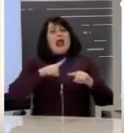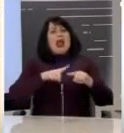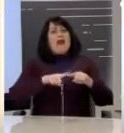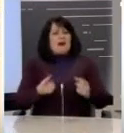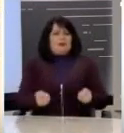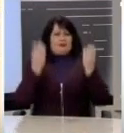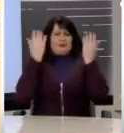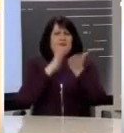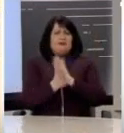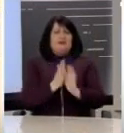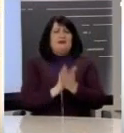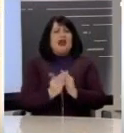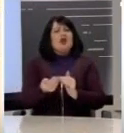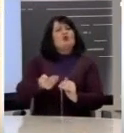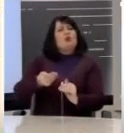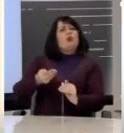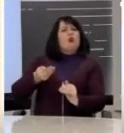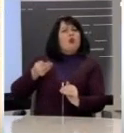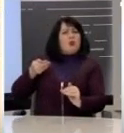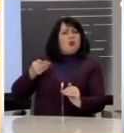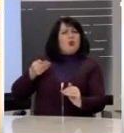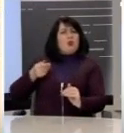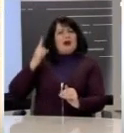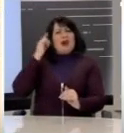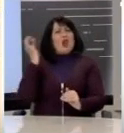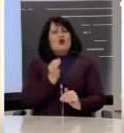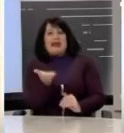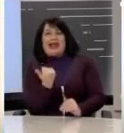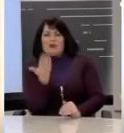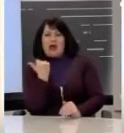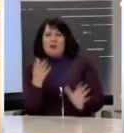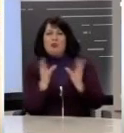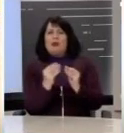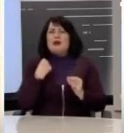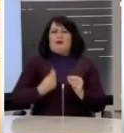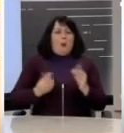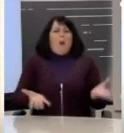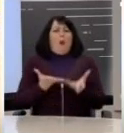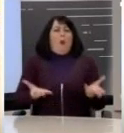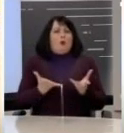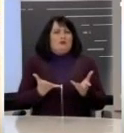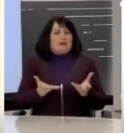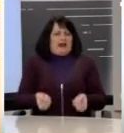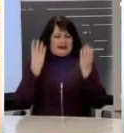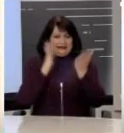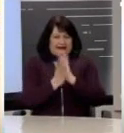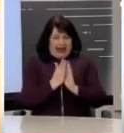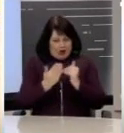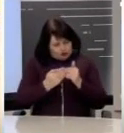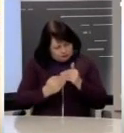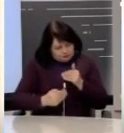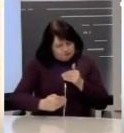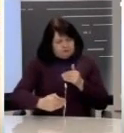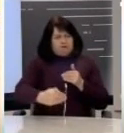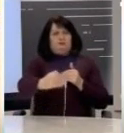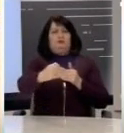της μία μακρά περίοδο μη ορθολογικής διαχείρισης των δημοσίων οικονομικών και μπαίνει σε μία νέα